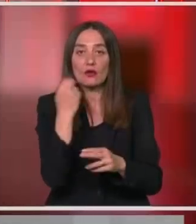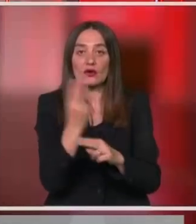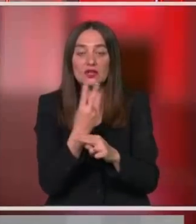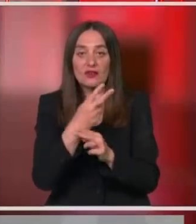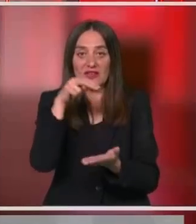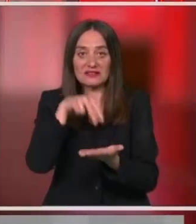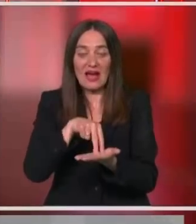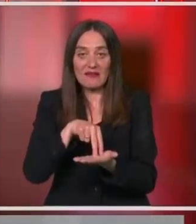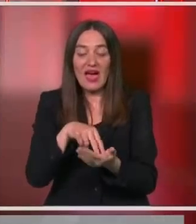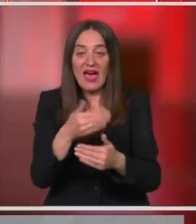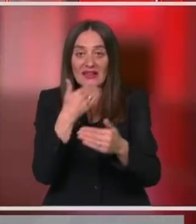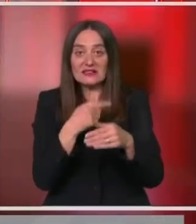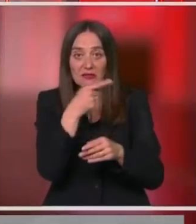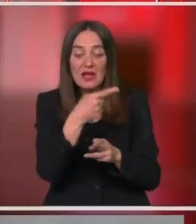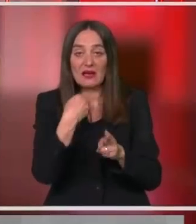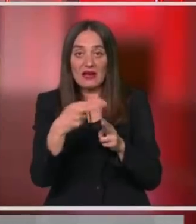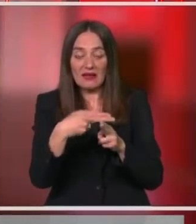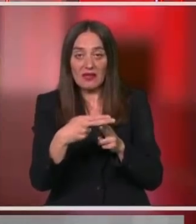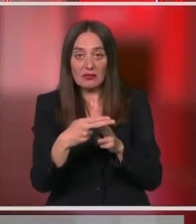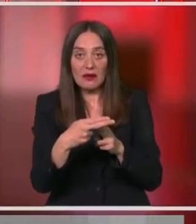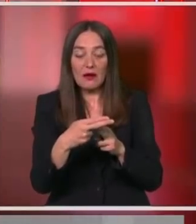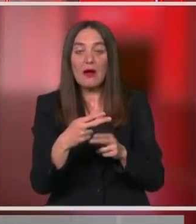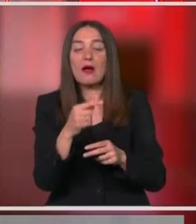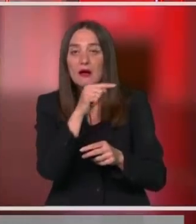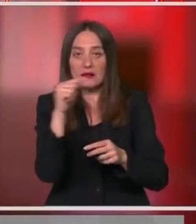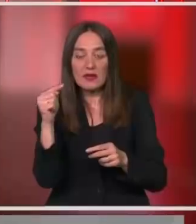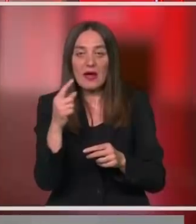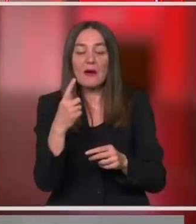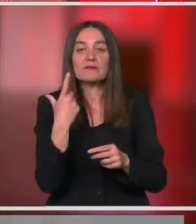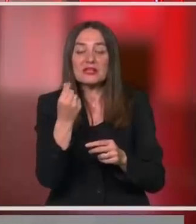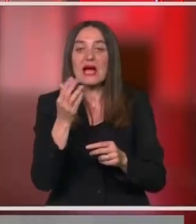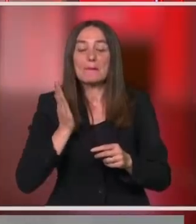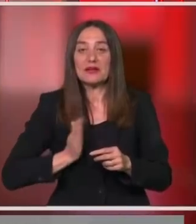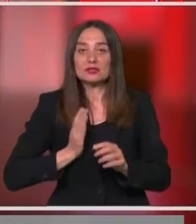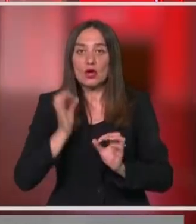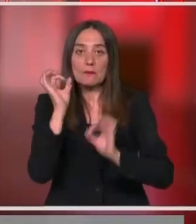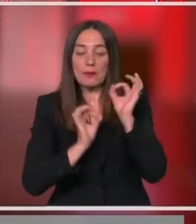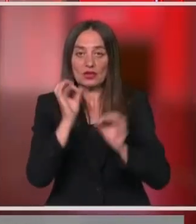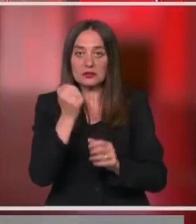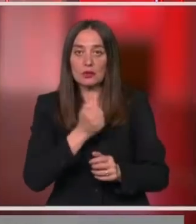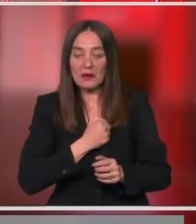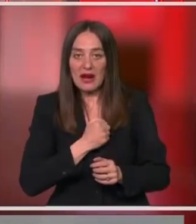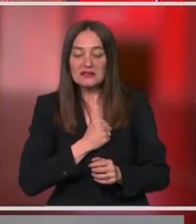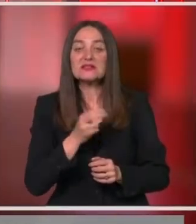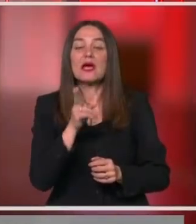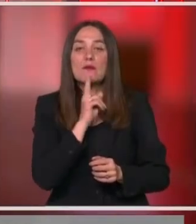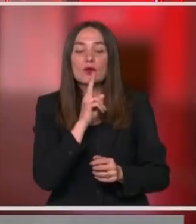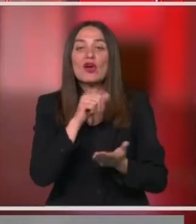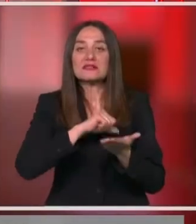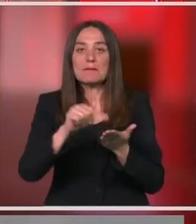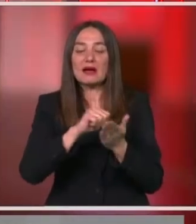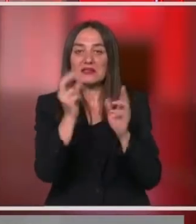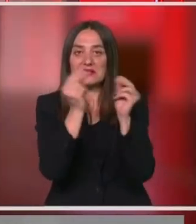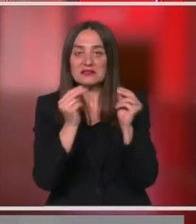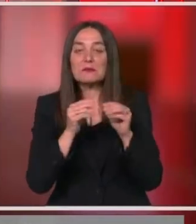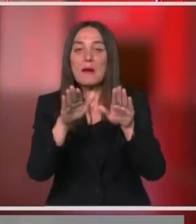stane iza tih kreditnih linija sa pristojnim procentom garancija, koje je za bankarski